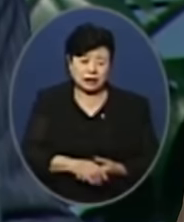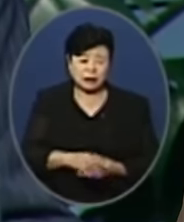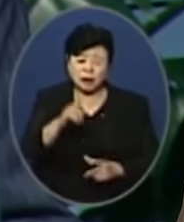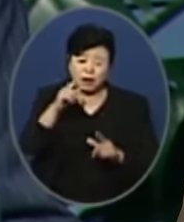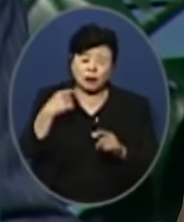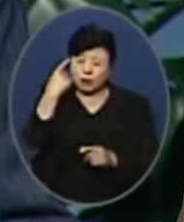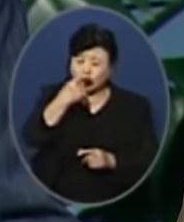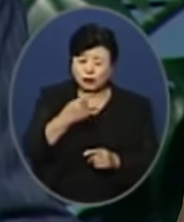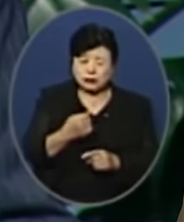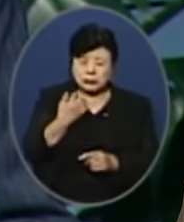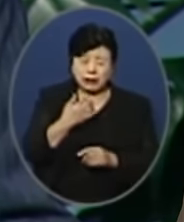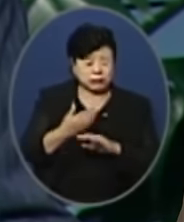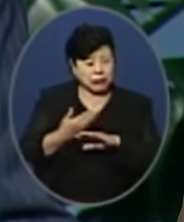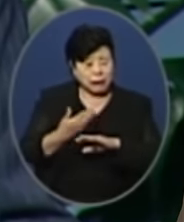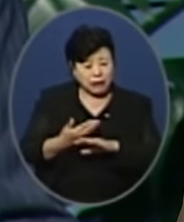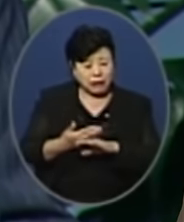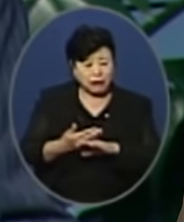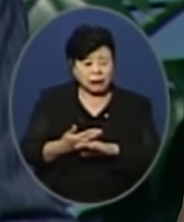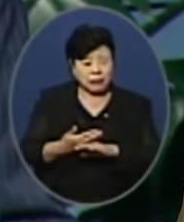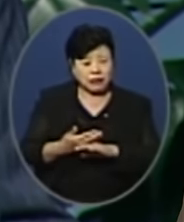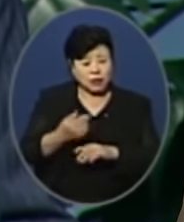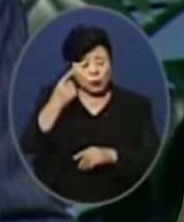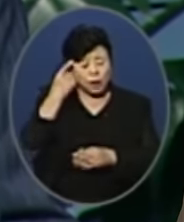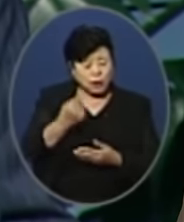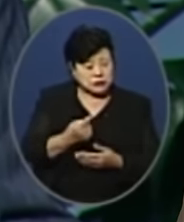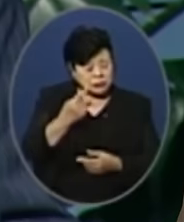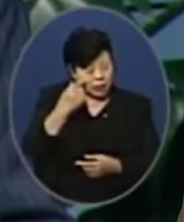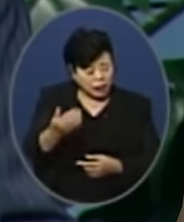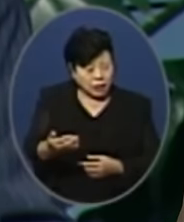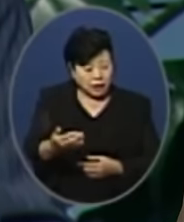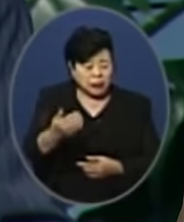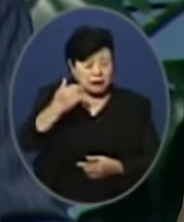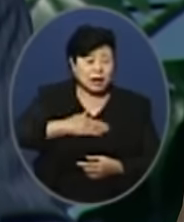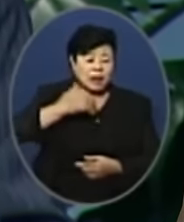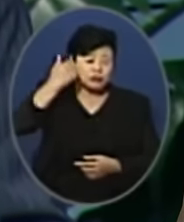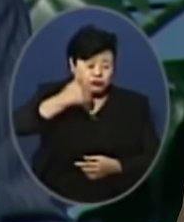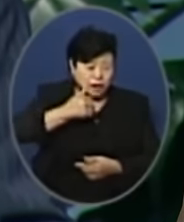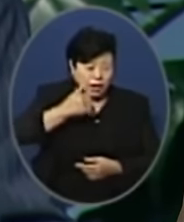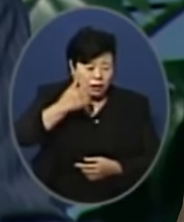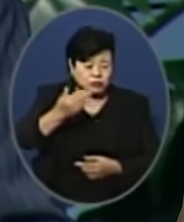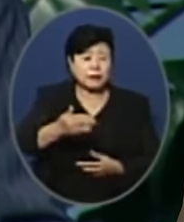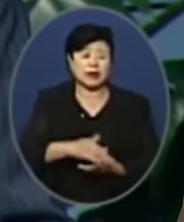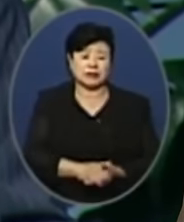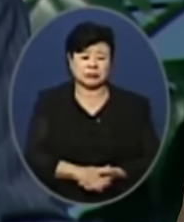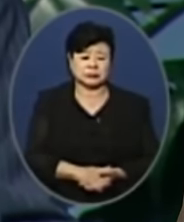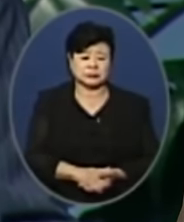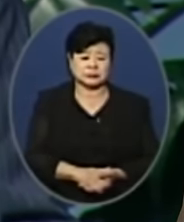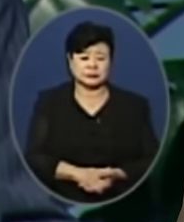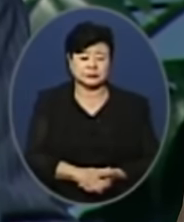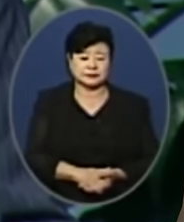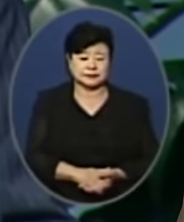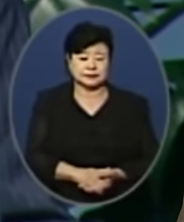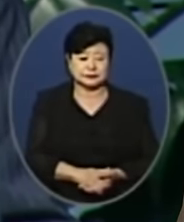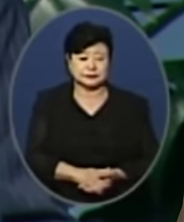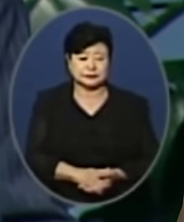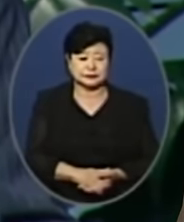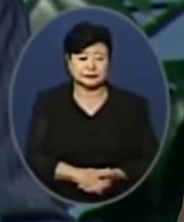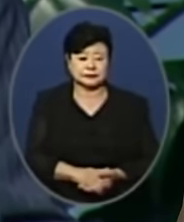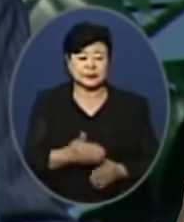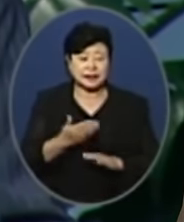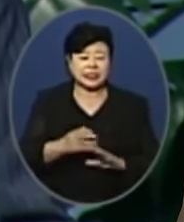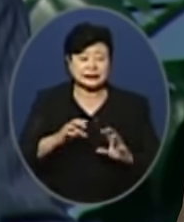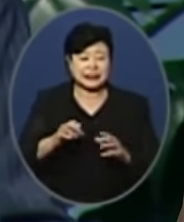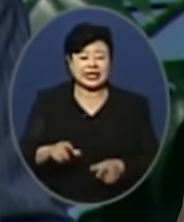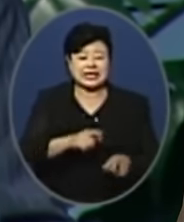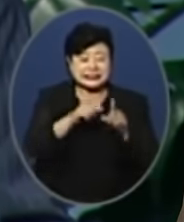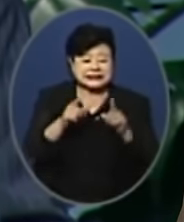모습도 다른데 왜 이 나라의 시민권을 가지고 있느냐? 그런 질문이 나올 수밖에 없는 것입니다. 입양뿐 아니라 외국에